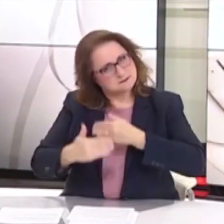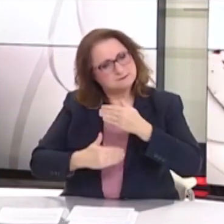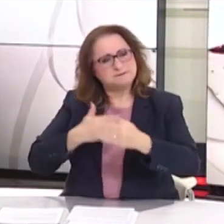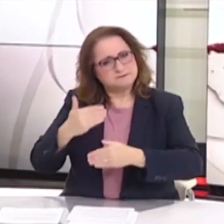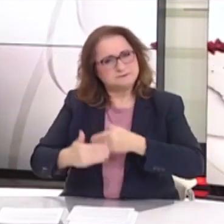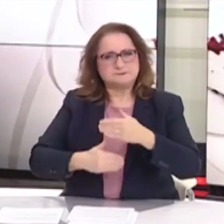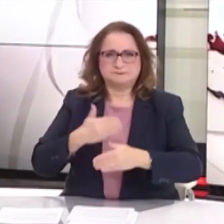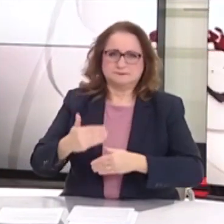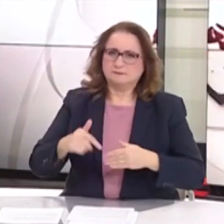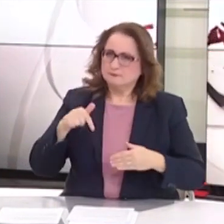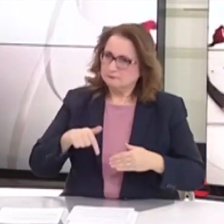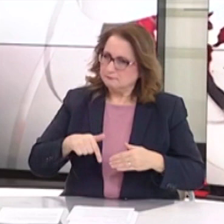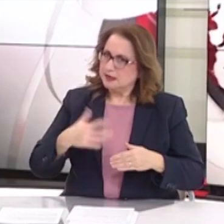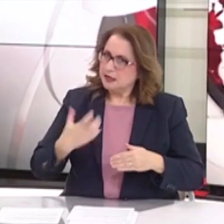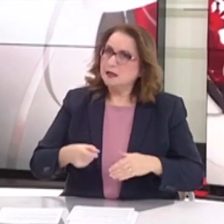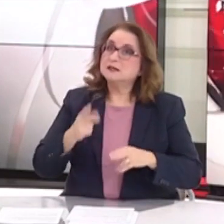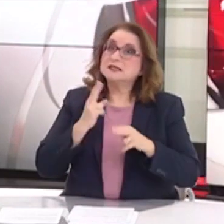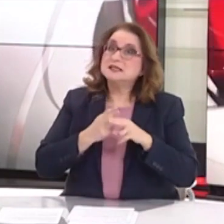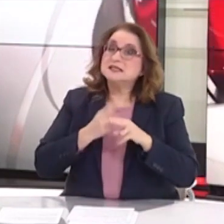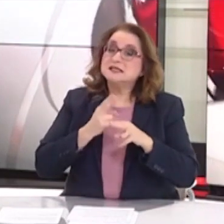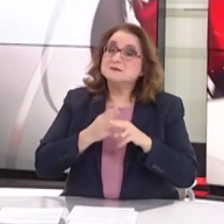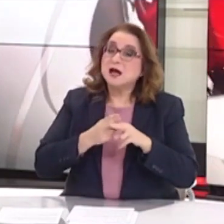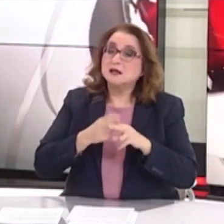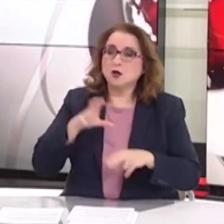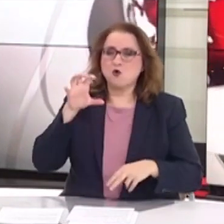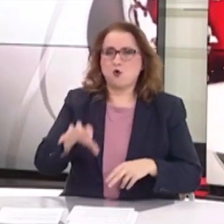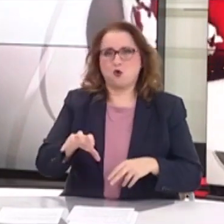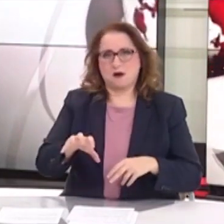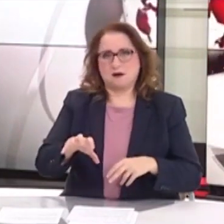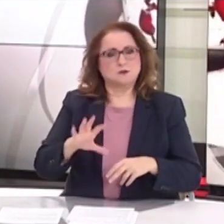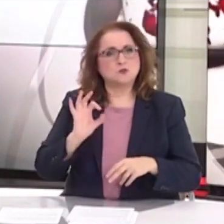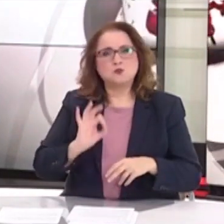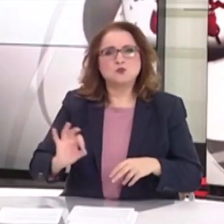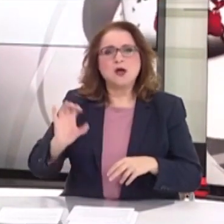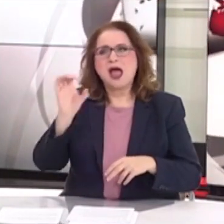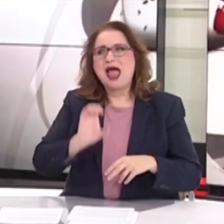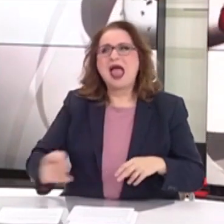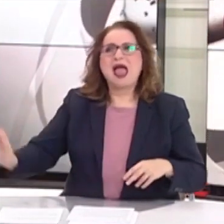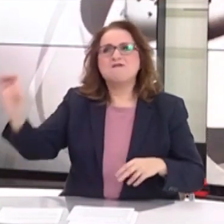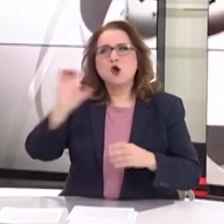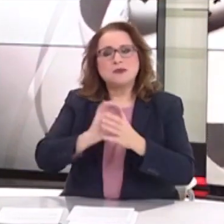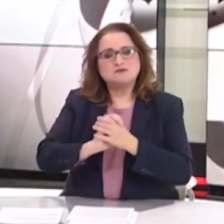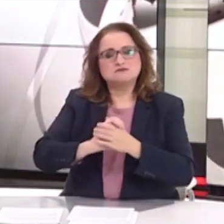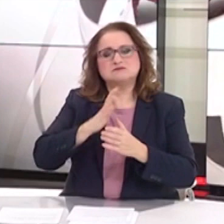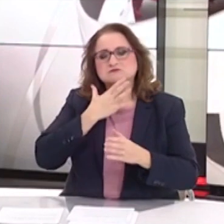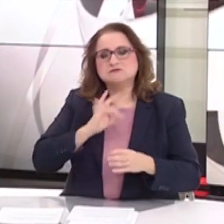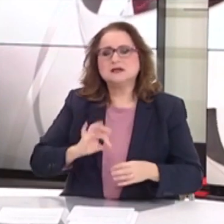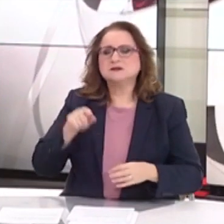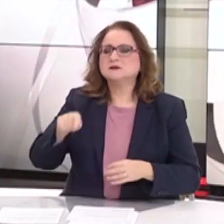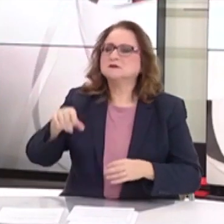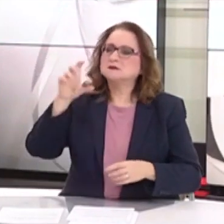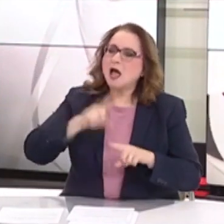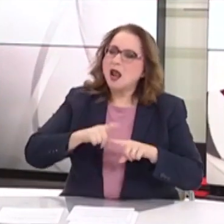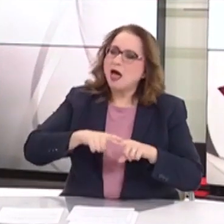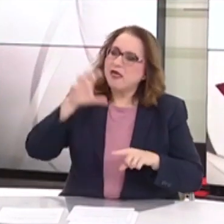σημαντική χώρα στην καρδιά της, στον πυρήνα της Ευρωπαϊκής Ένωσης, έναν πυλώνα σταθερότητα σε μια